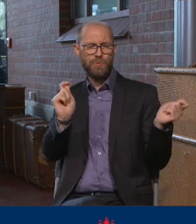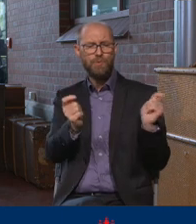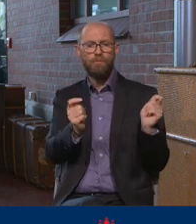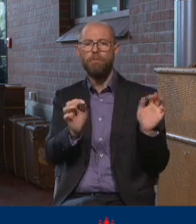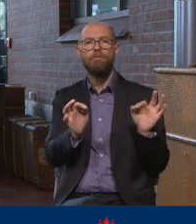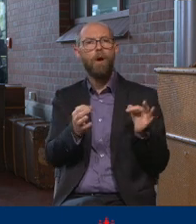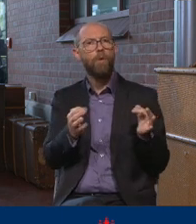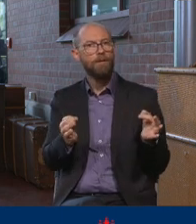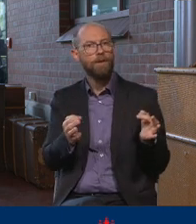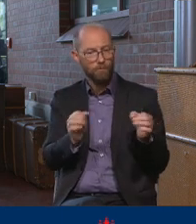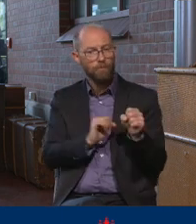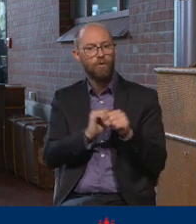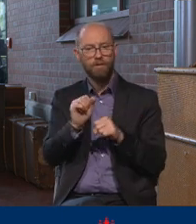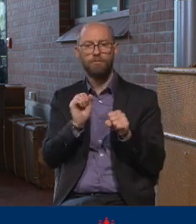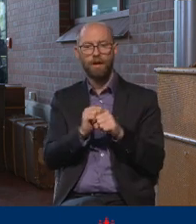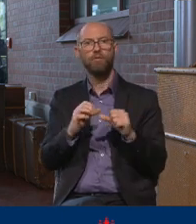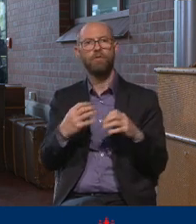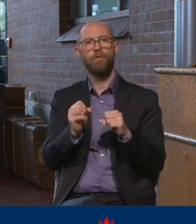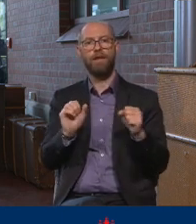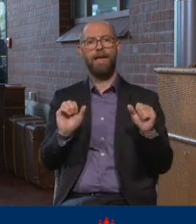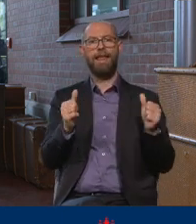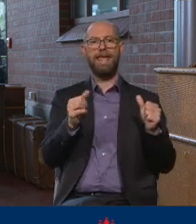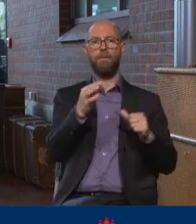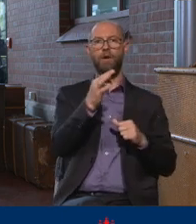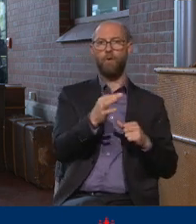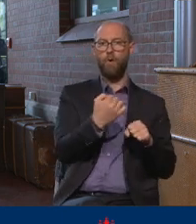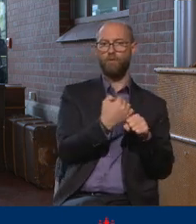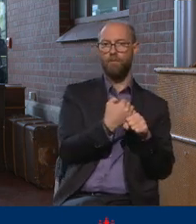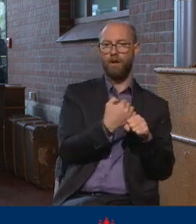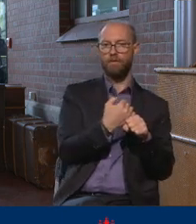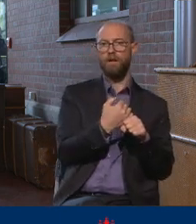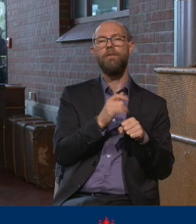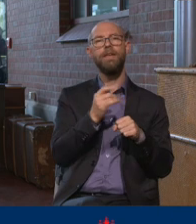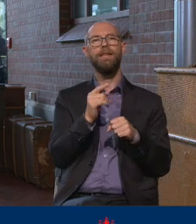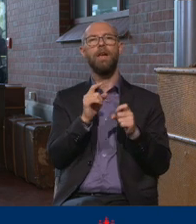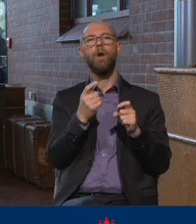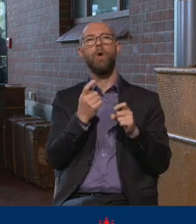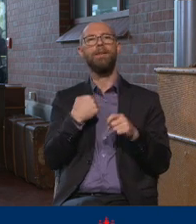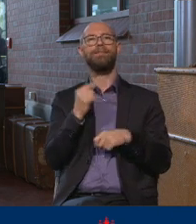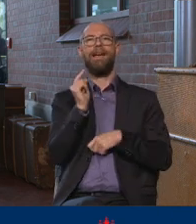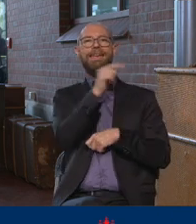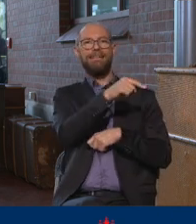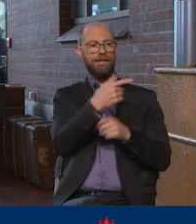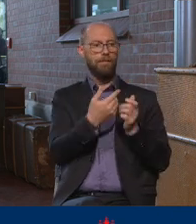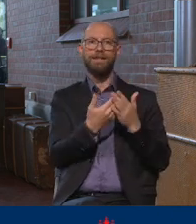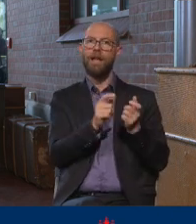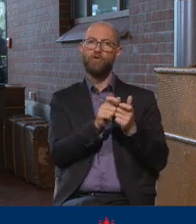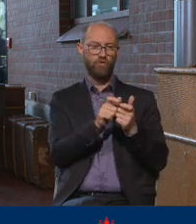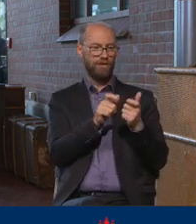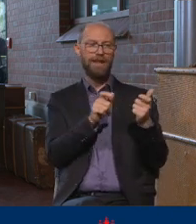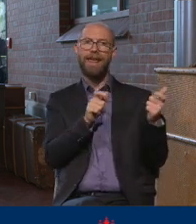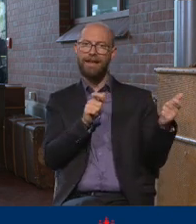etwas erlebbar zu machen die frage ist wie komme ich da hin und da ist war mit dieser stieg dann gleichzeitig auch